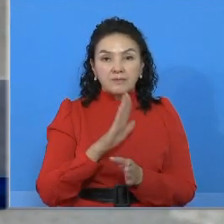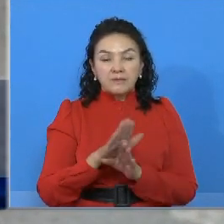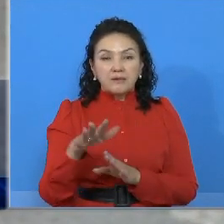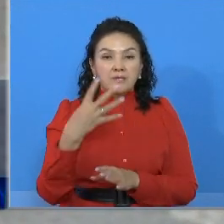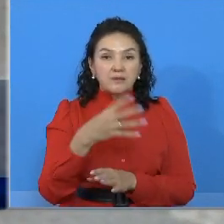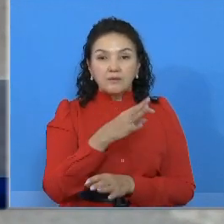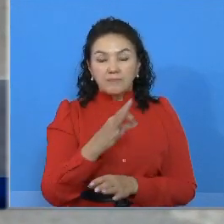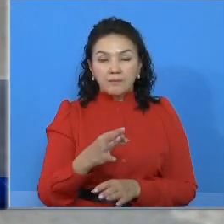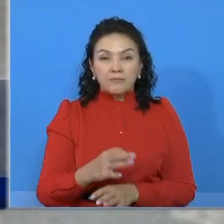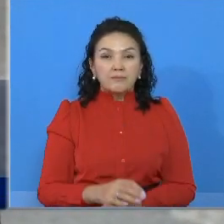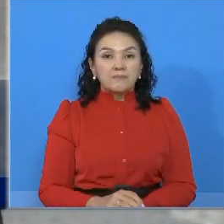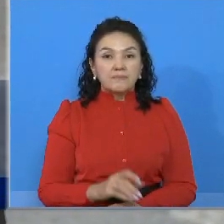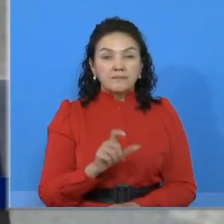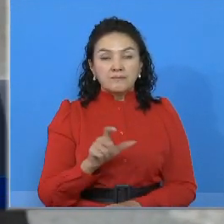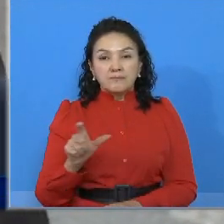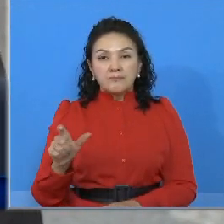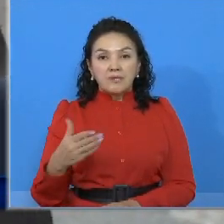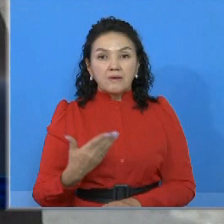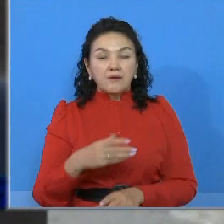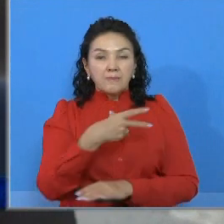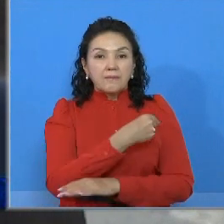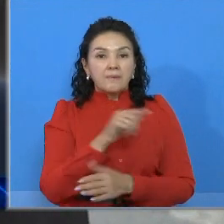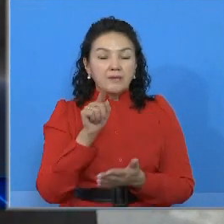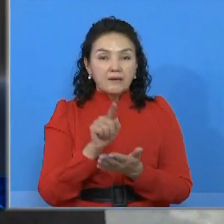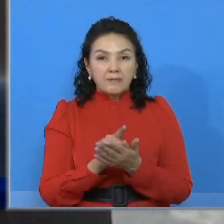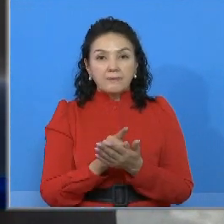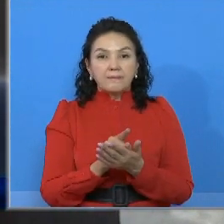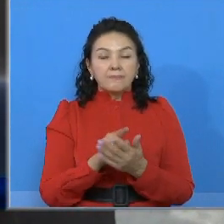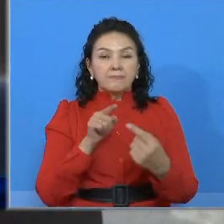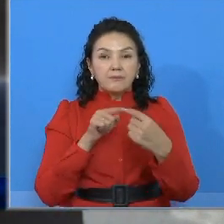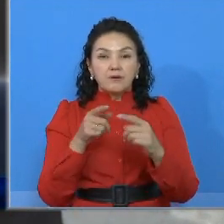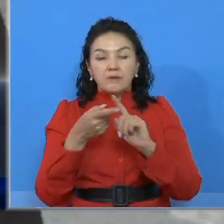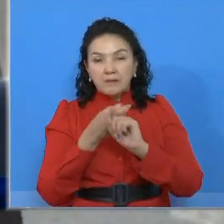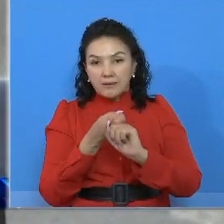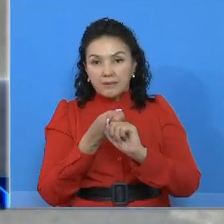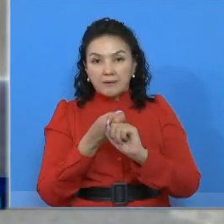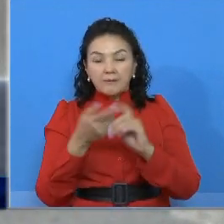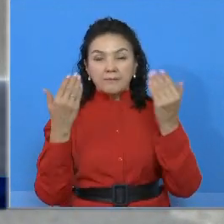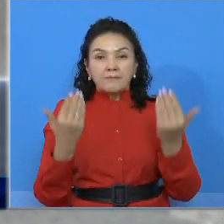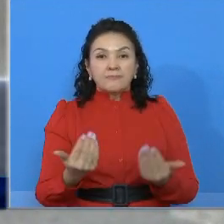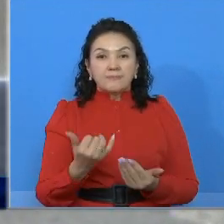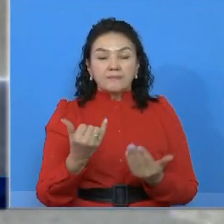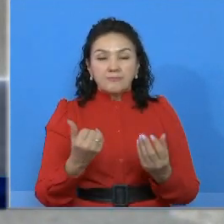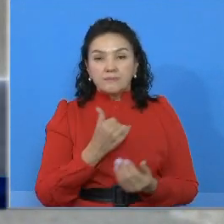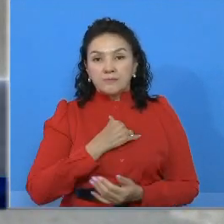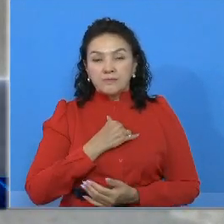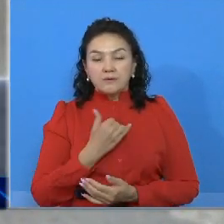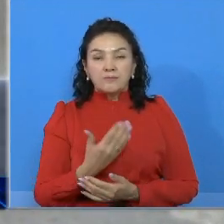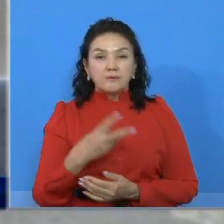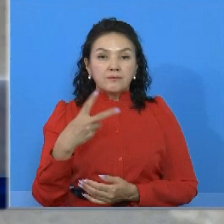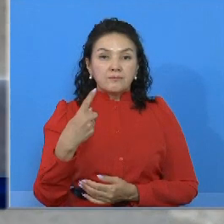процентов населения должны быть охвачено кто тип гриппа на сегодняшний день у нас в двадцать первом году